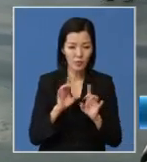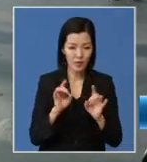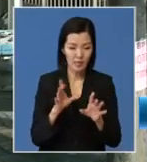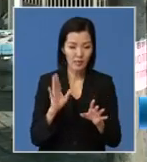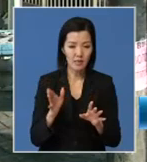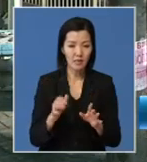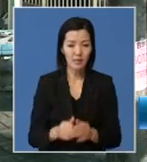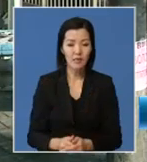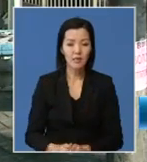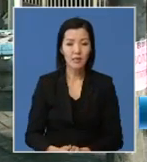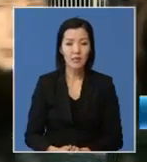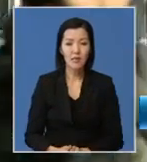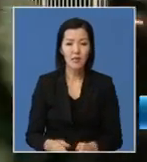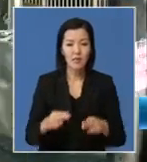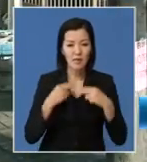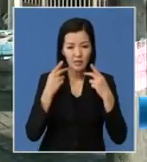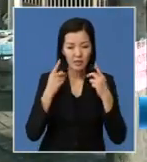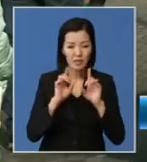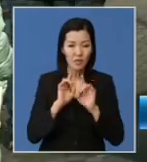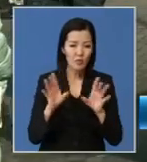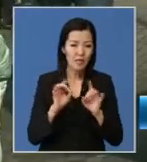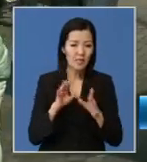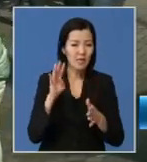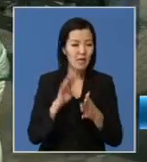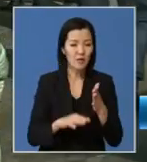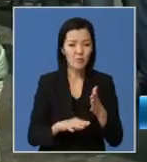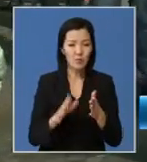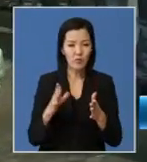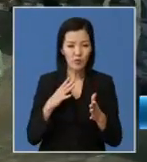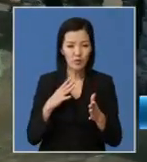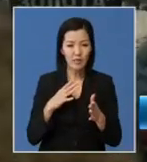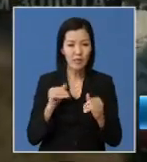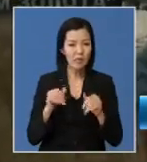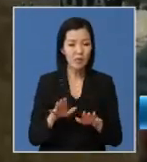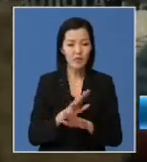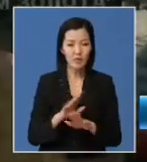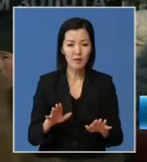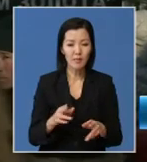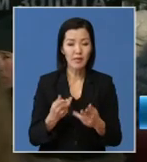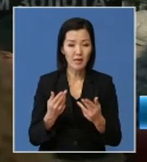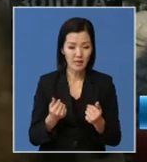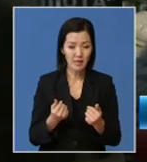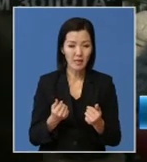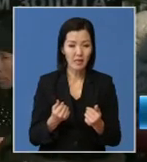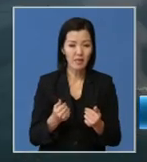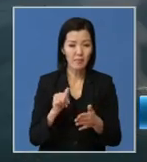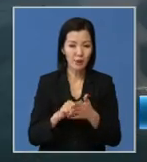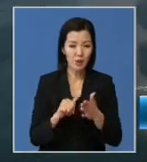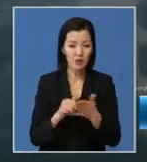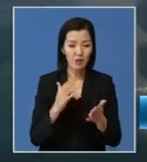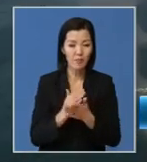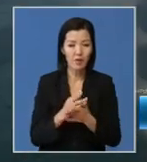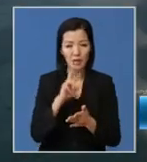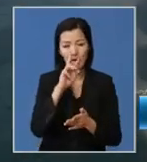ескертеміз. Қанша ескерту айтылып, айыппұл салынса да, бұл мәселе әлі күнге шешімін таппай келеді. Әрине, оның себебі де жоқ емес. Көшедегі